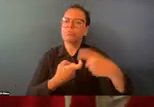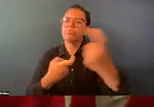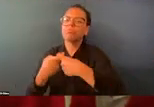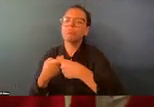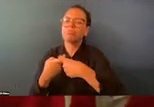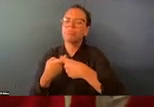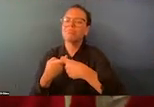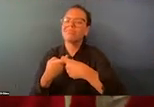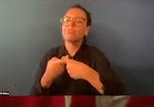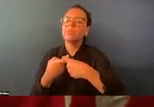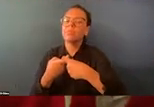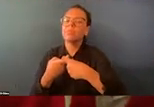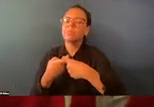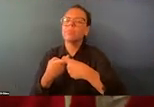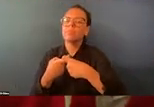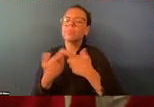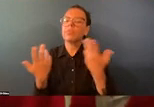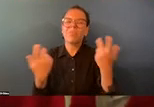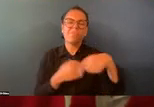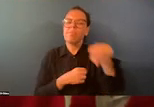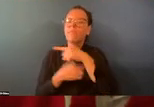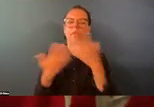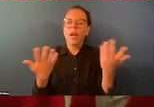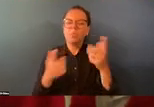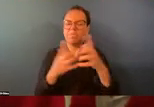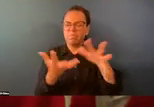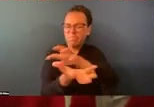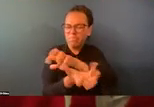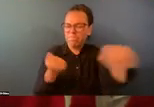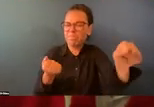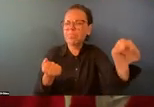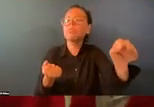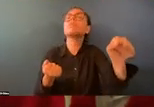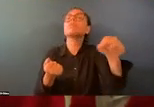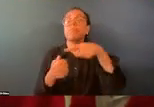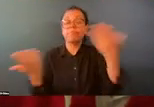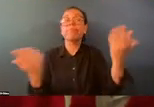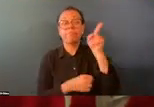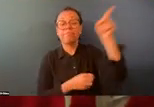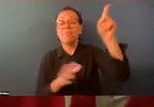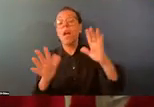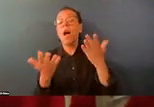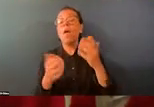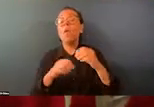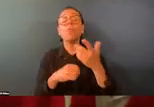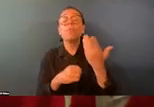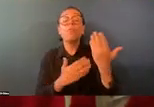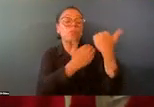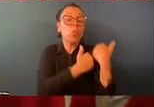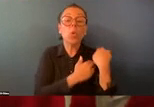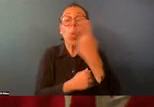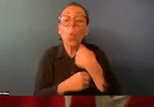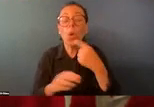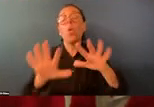и регионах. И в конце я хочу подытожить, сказать, что всегда нам, женщинам, мешают липкие поле